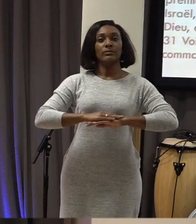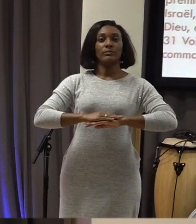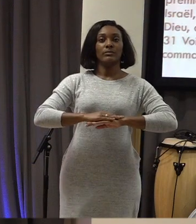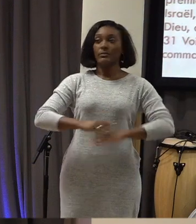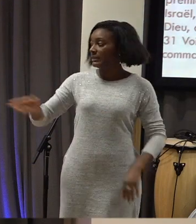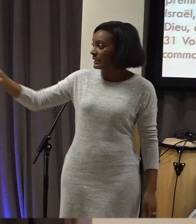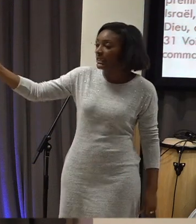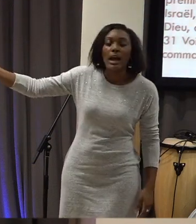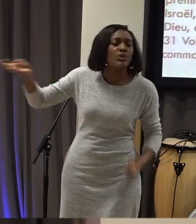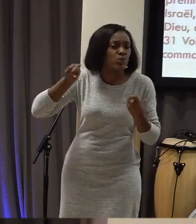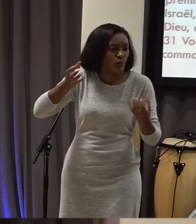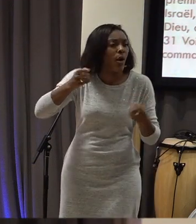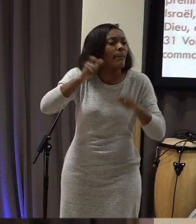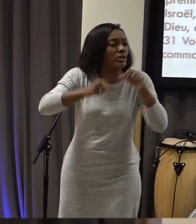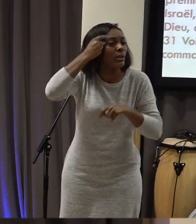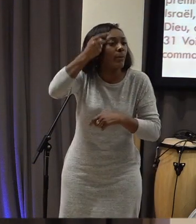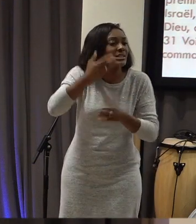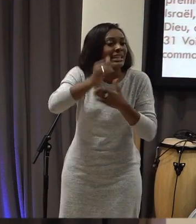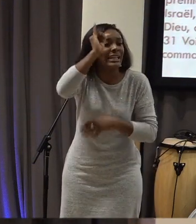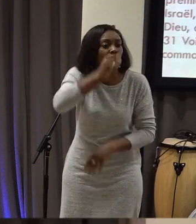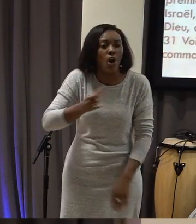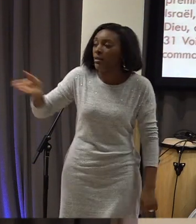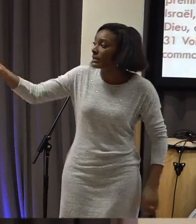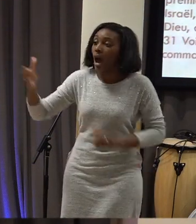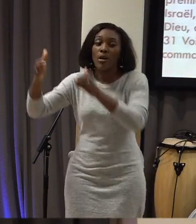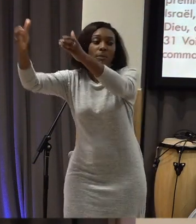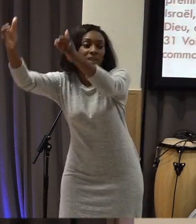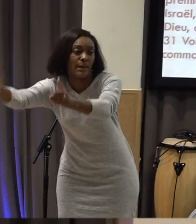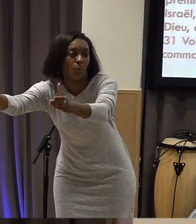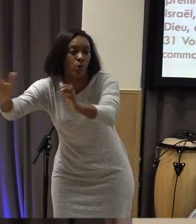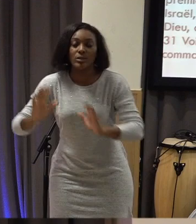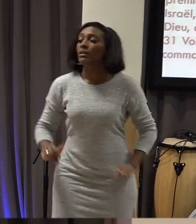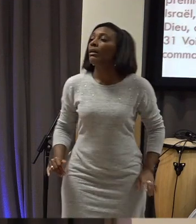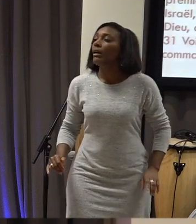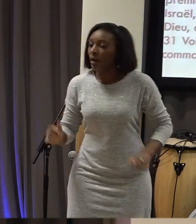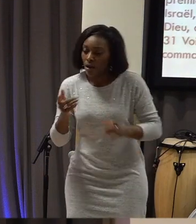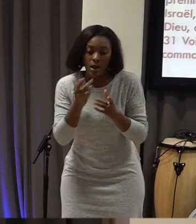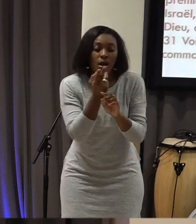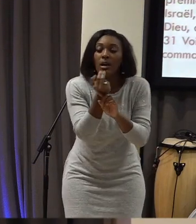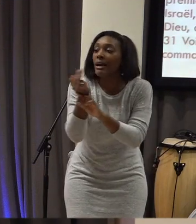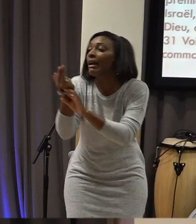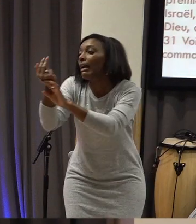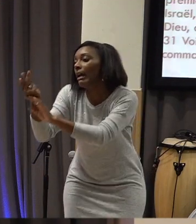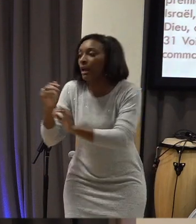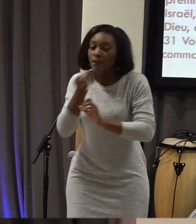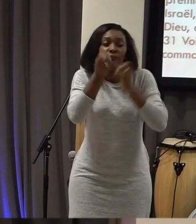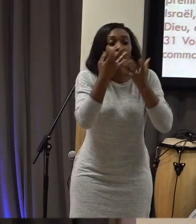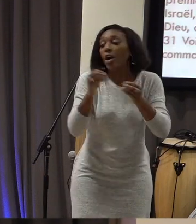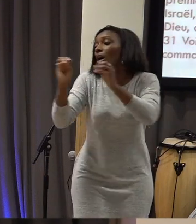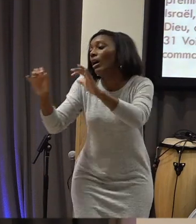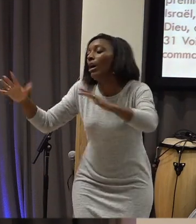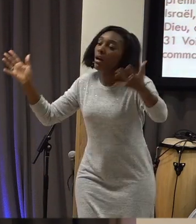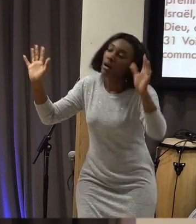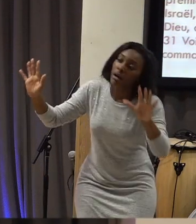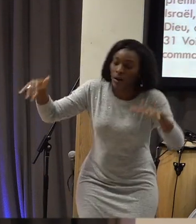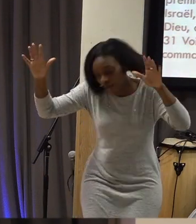Ça ressemble à ça, c'est posé quelque part, il y a quelqu'un qui vient, qui dépose des sacrifices, des holocaustes, je ne sais